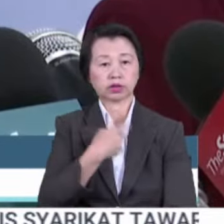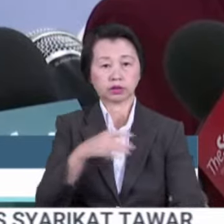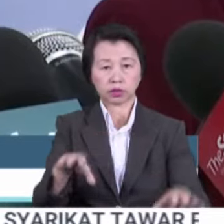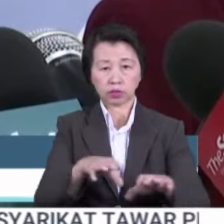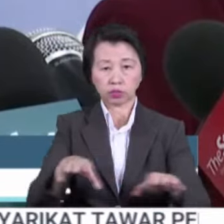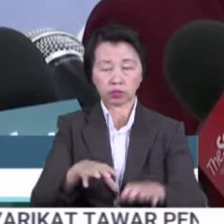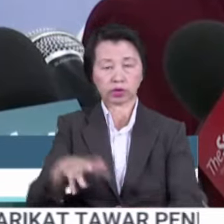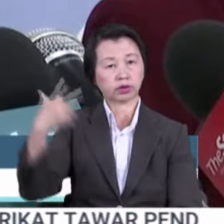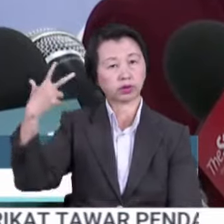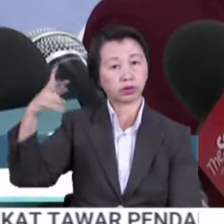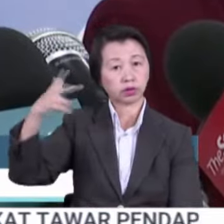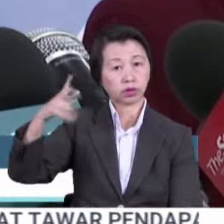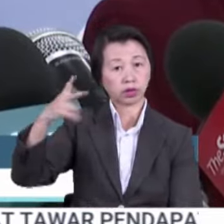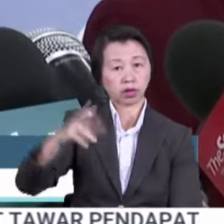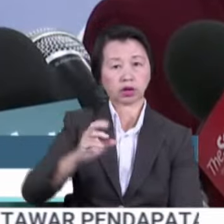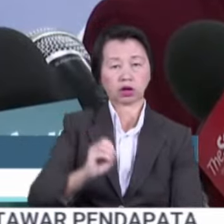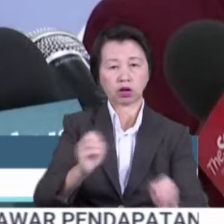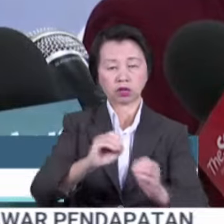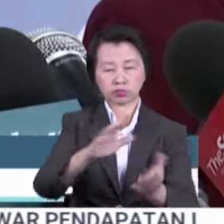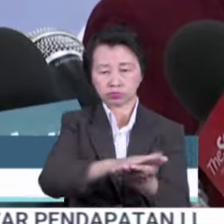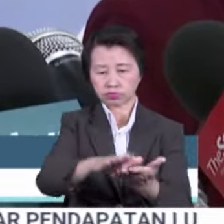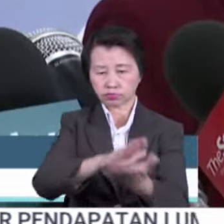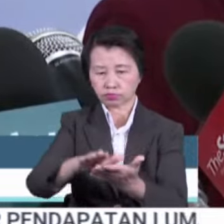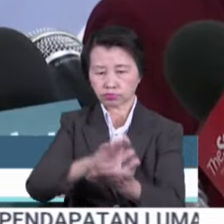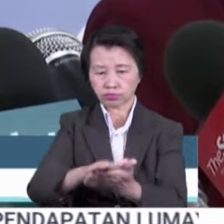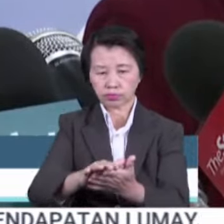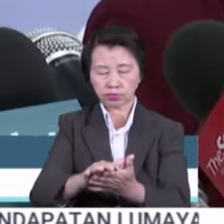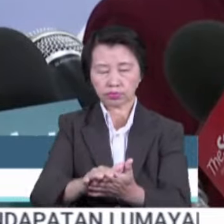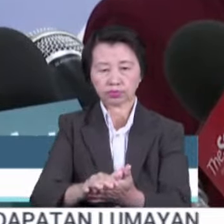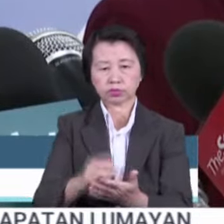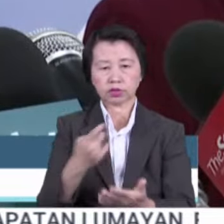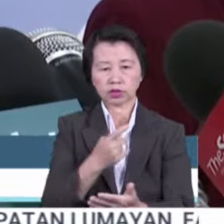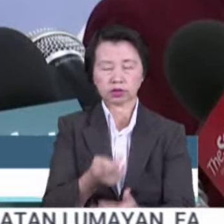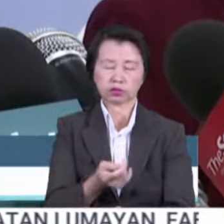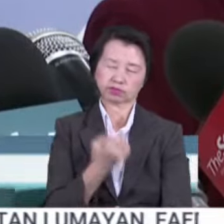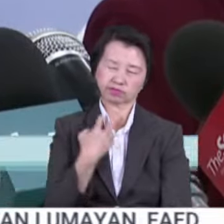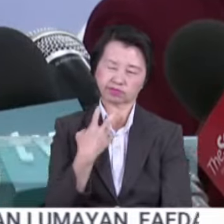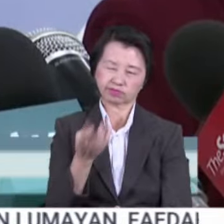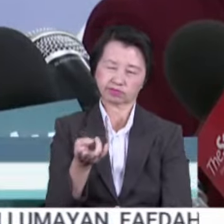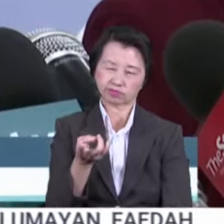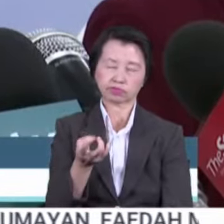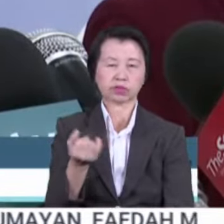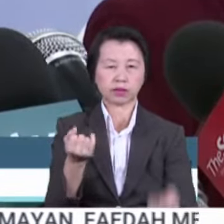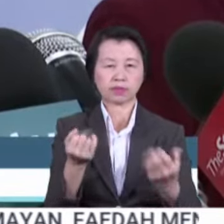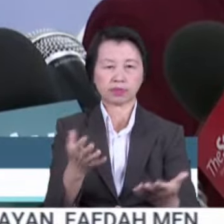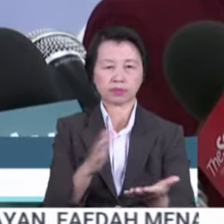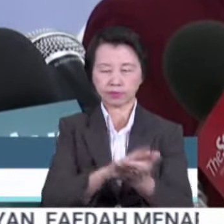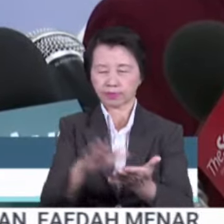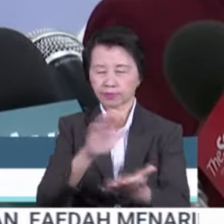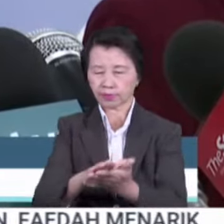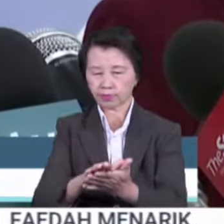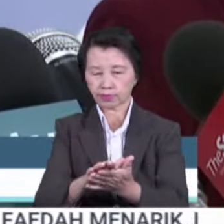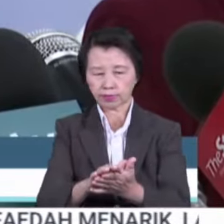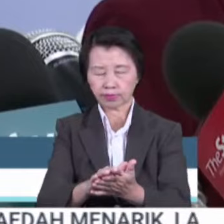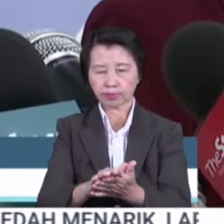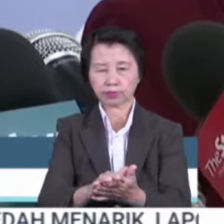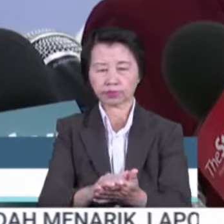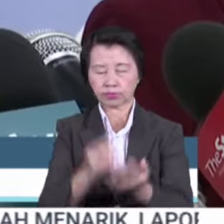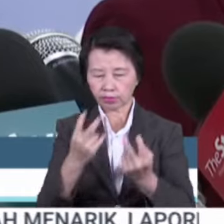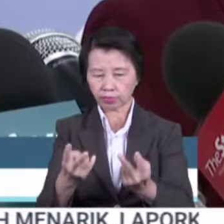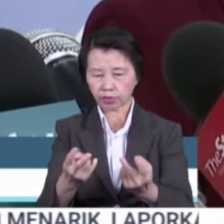13 Ops pemutihan kita dapati ramai di antara mereka yang